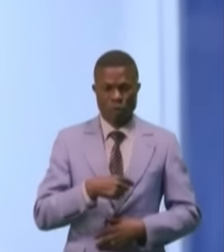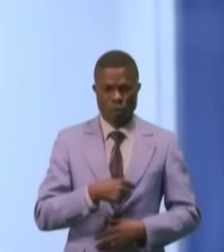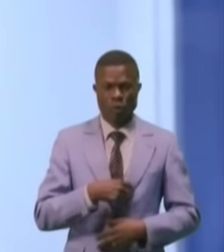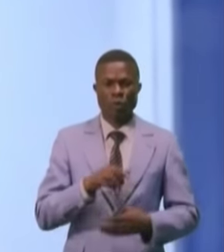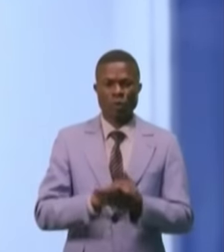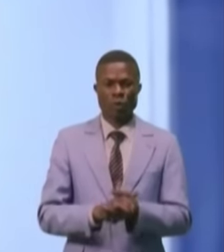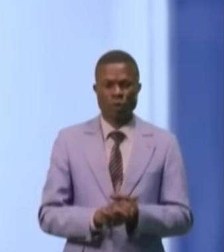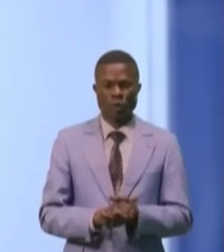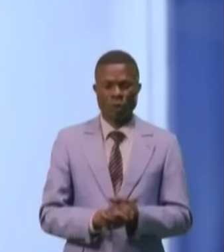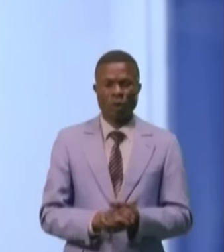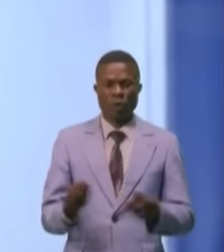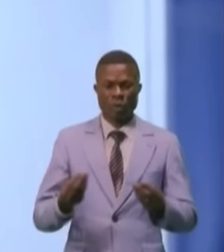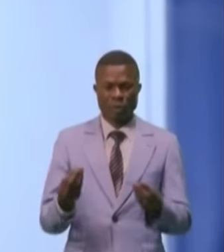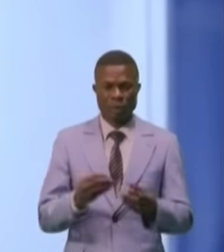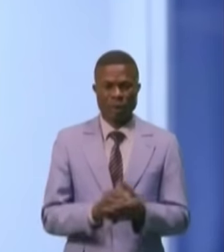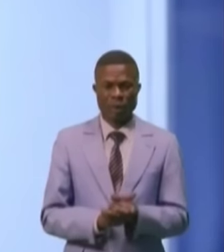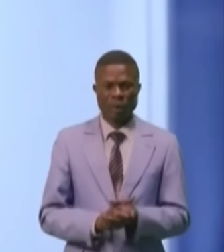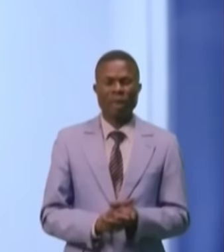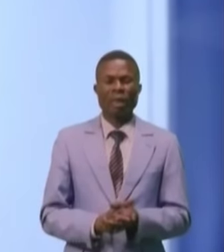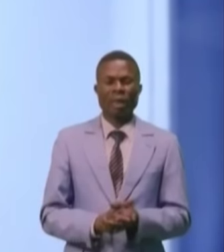qui en fait embrasse les miennes.